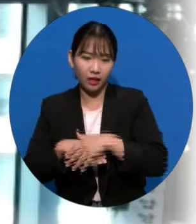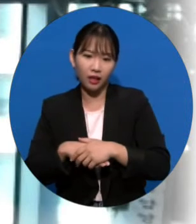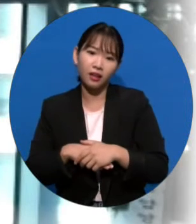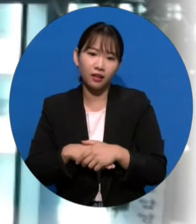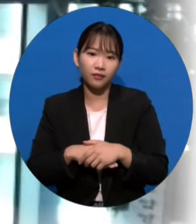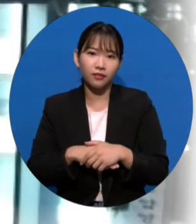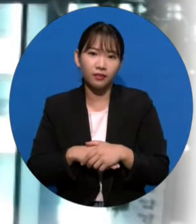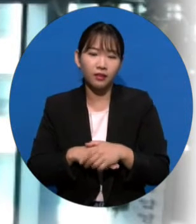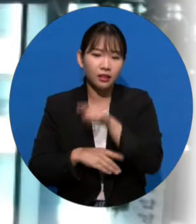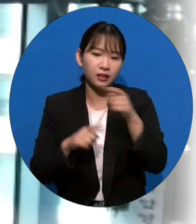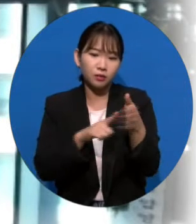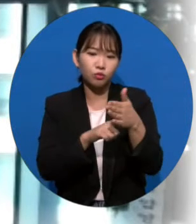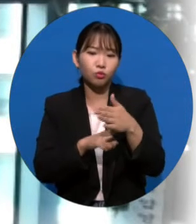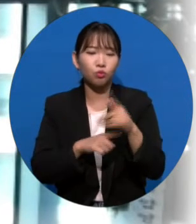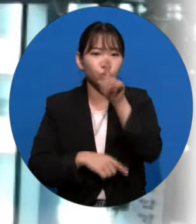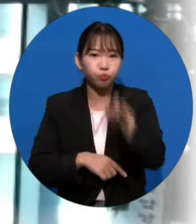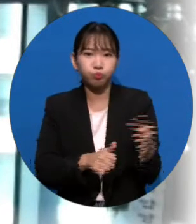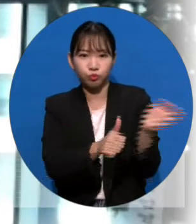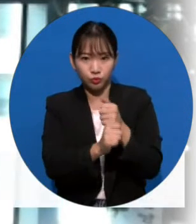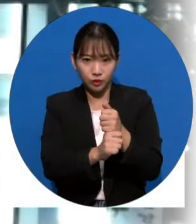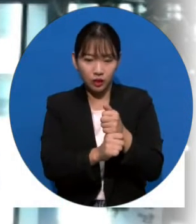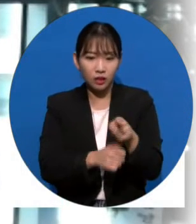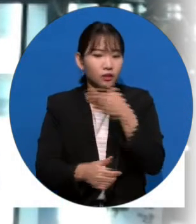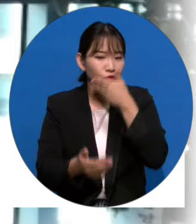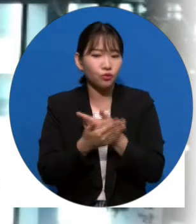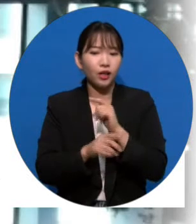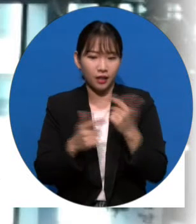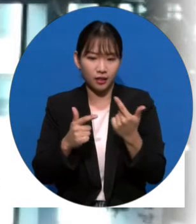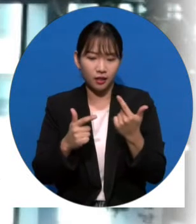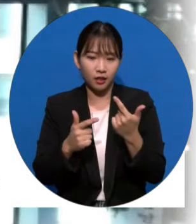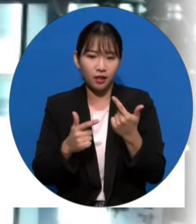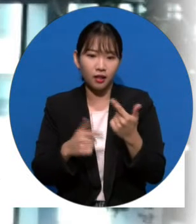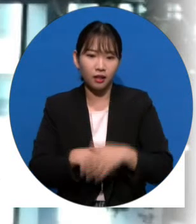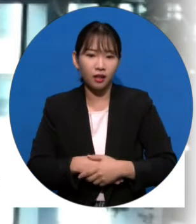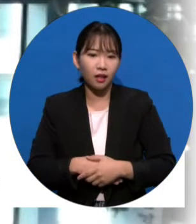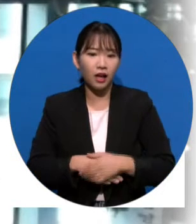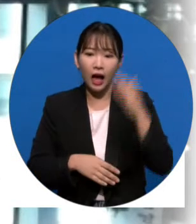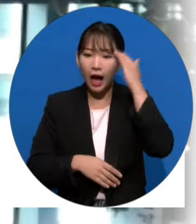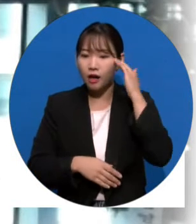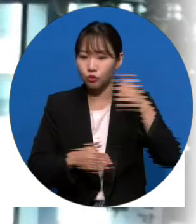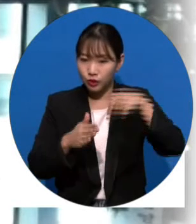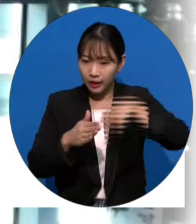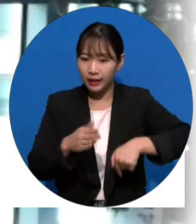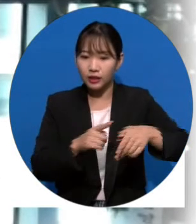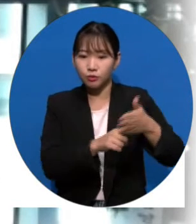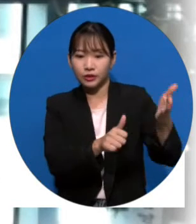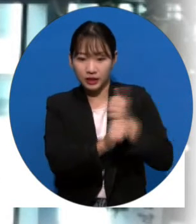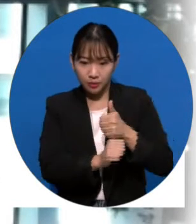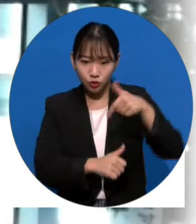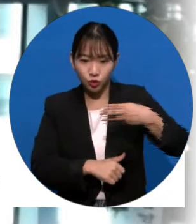어류입니다. 그 어류를 어디에서 잡느냐, 그게 중요한 게 아니고 그 국내에서 잡아진 그